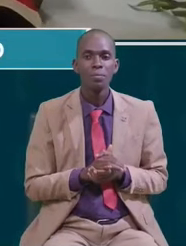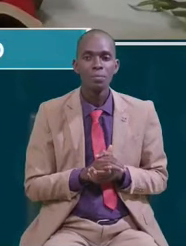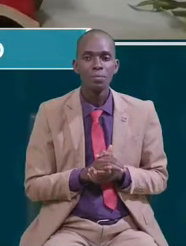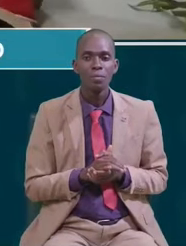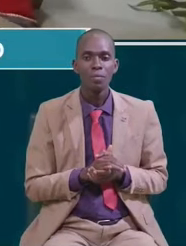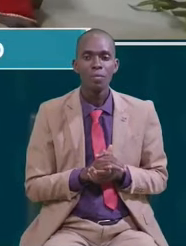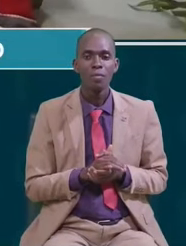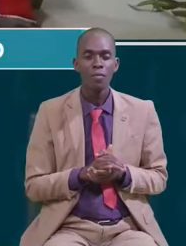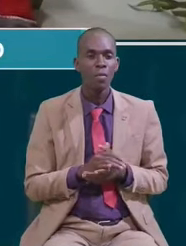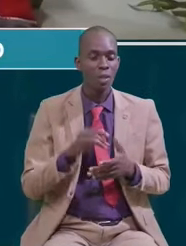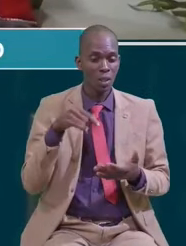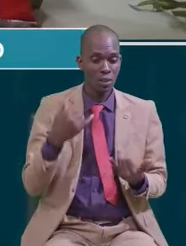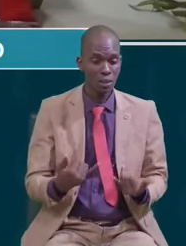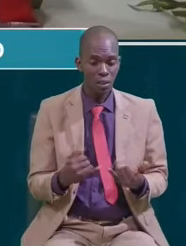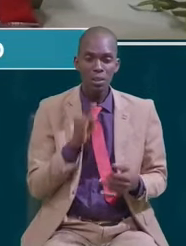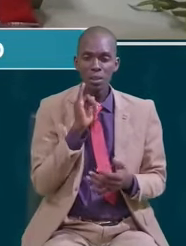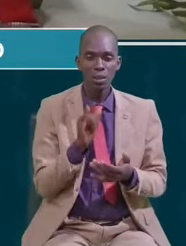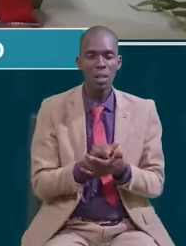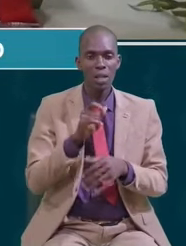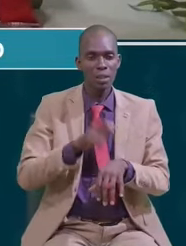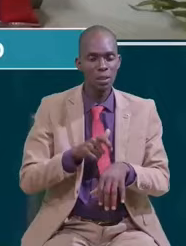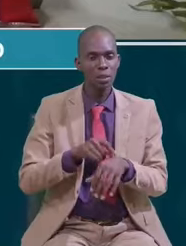voici le moment dans votre vie